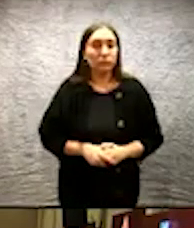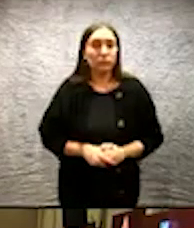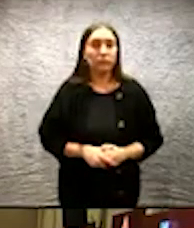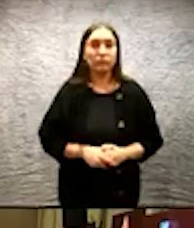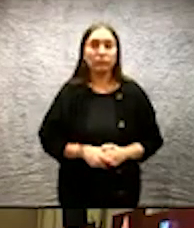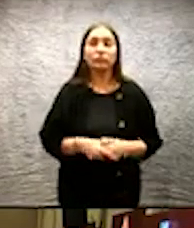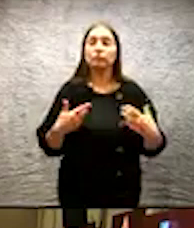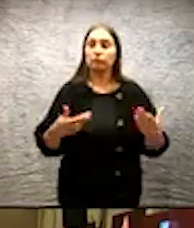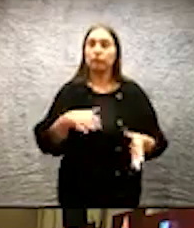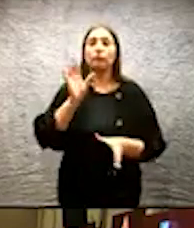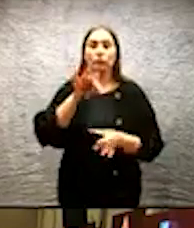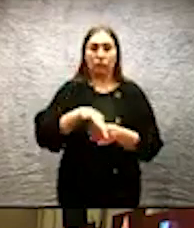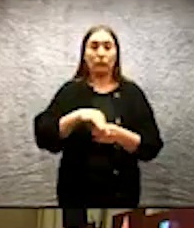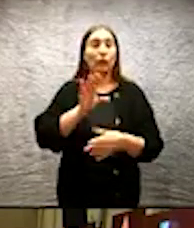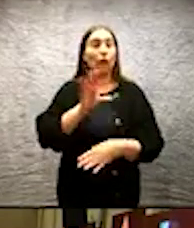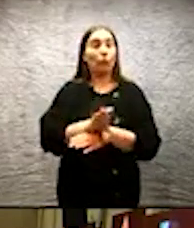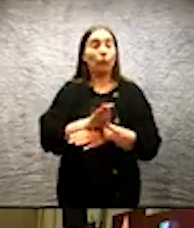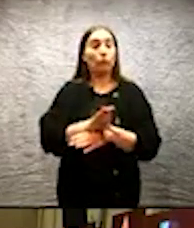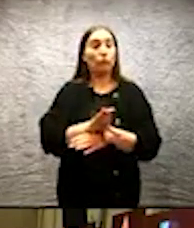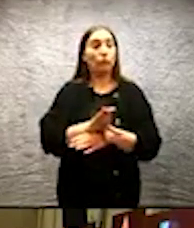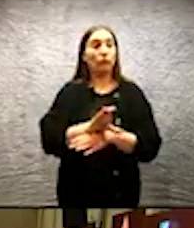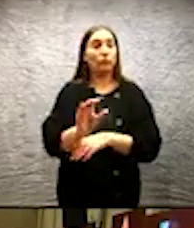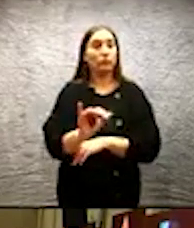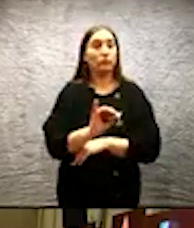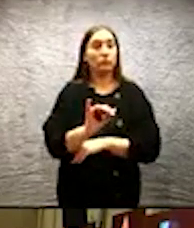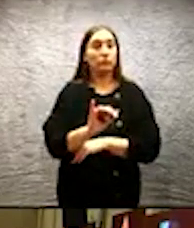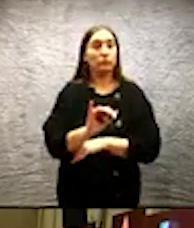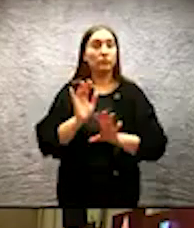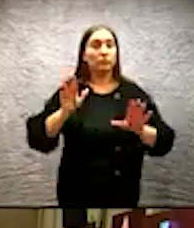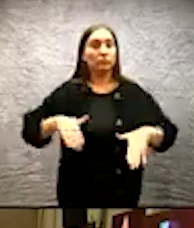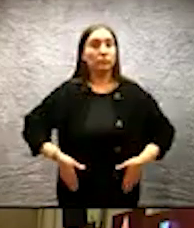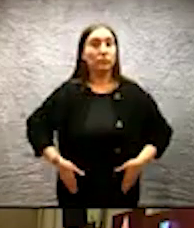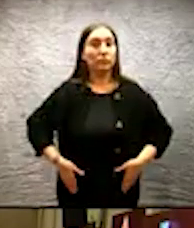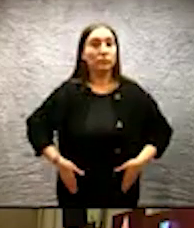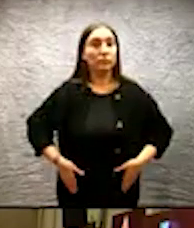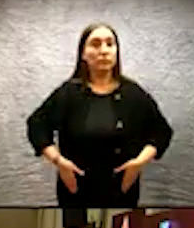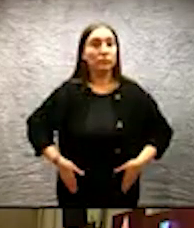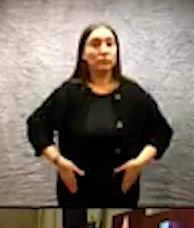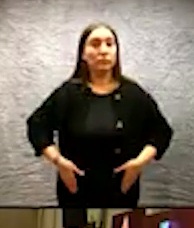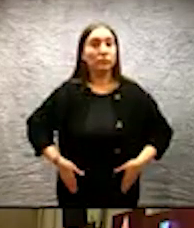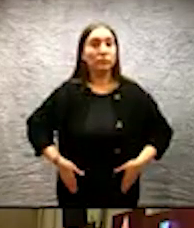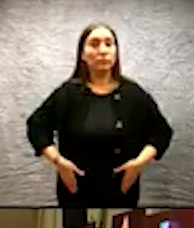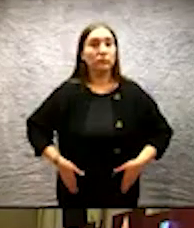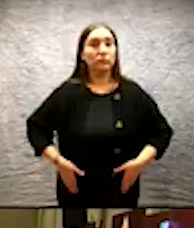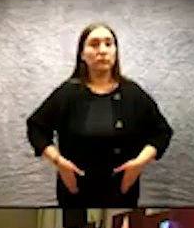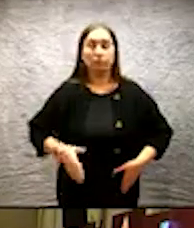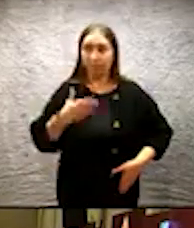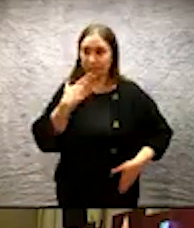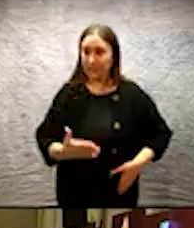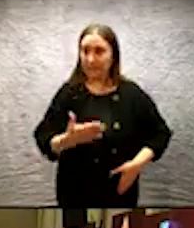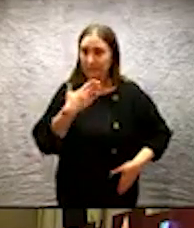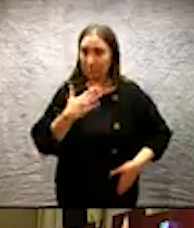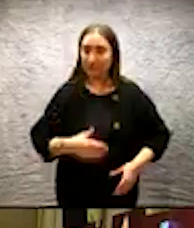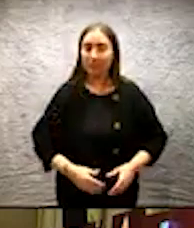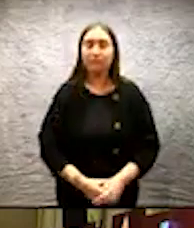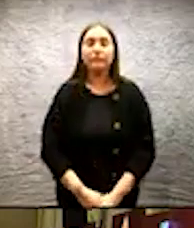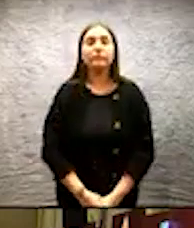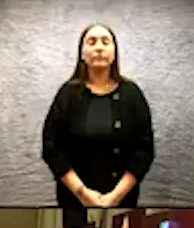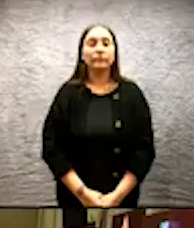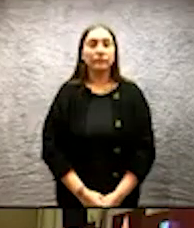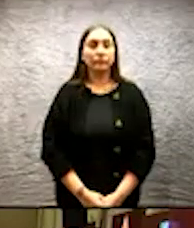Je vais mettre cette délibération au vote. Qui est contre ? Qui s'abstient ? Merci.